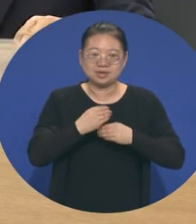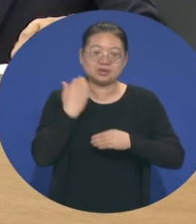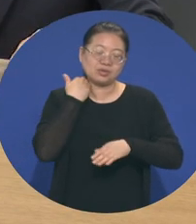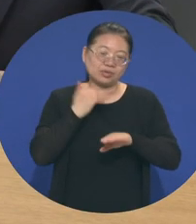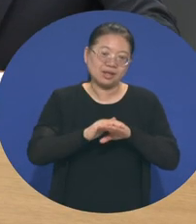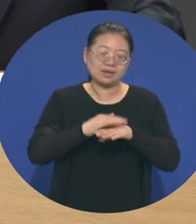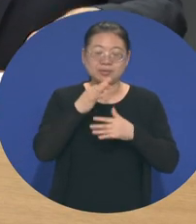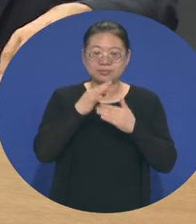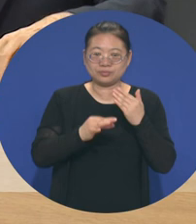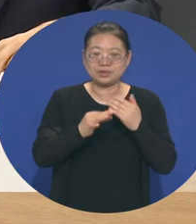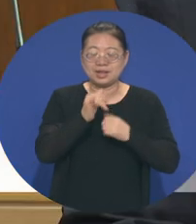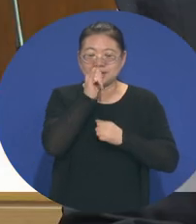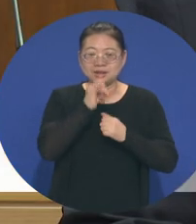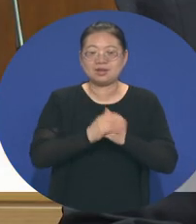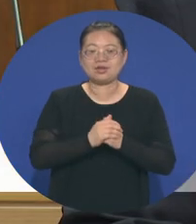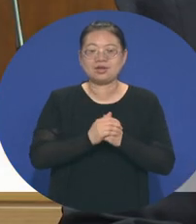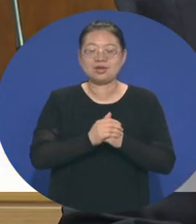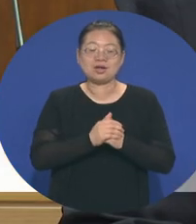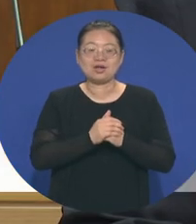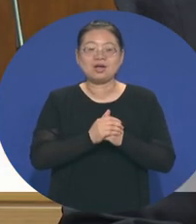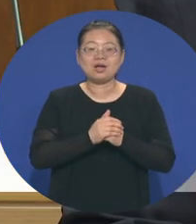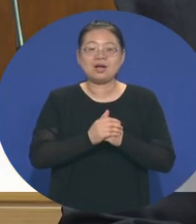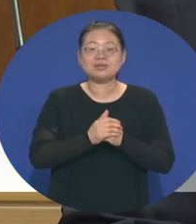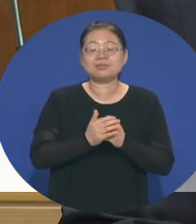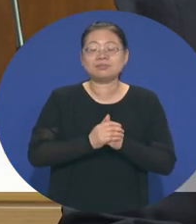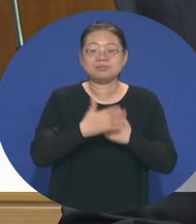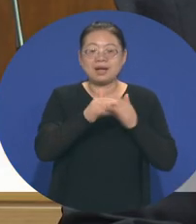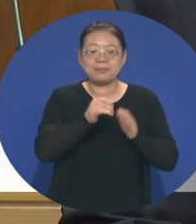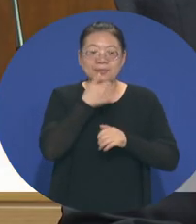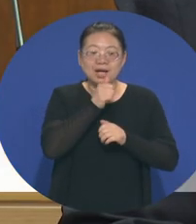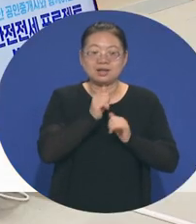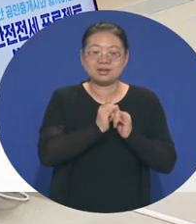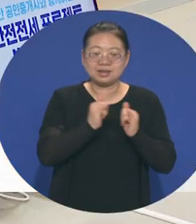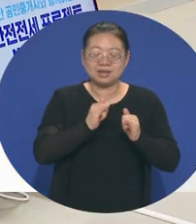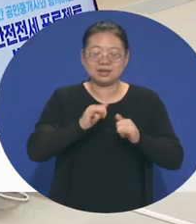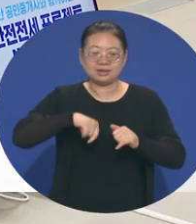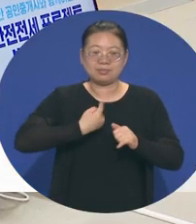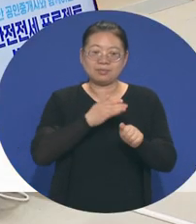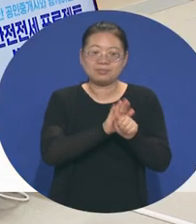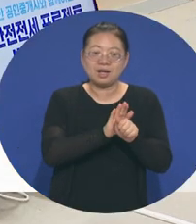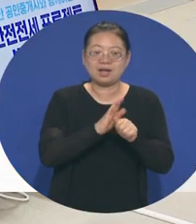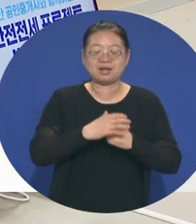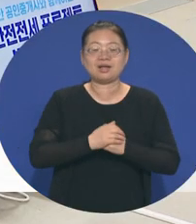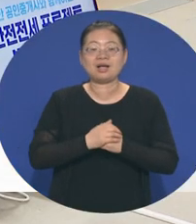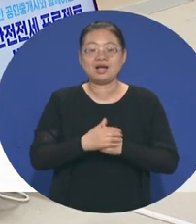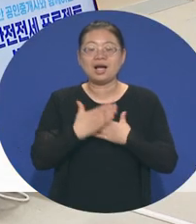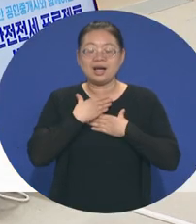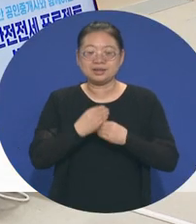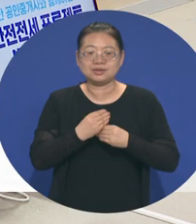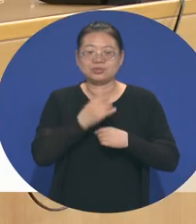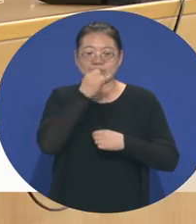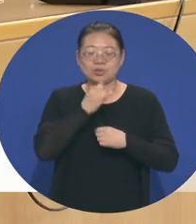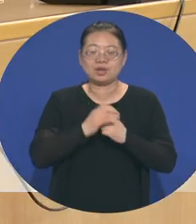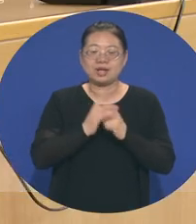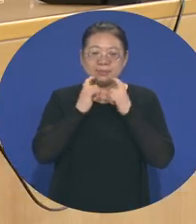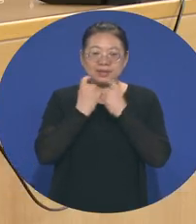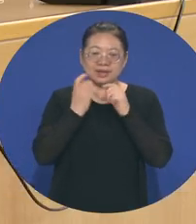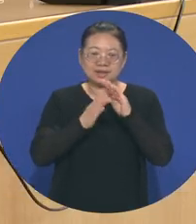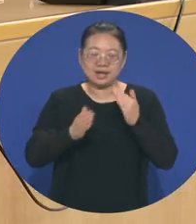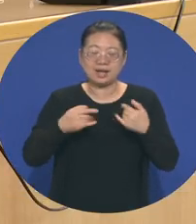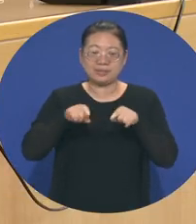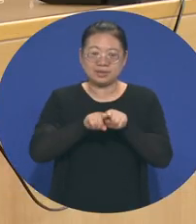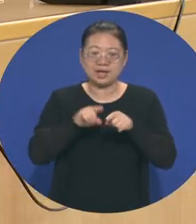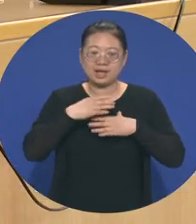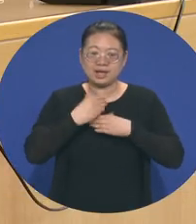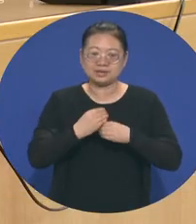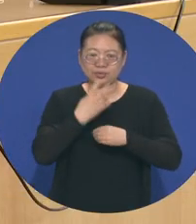프로젝트 공인중개사들의 자발적 협력으로 안전 전세 길목 지킴 운동과 민관합동 안전 전세 관리단을 운영하는 것이